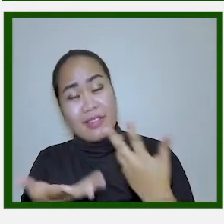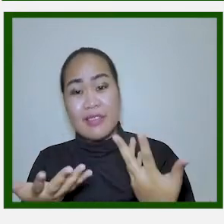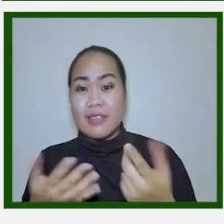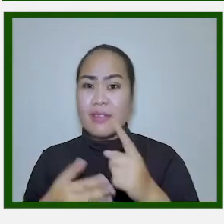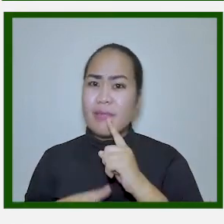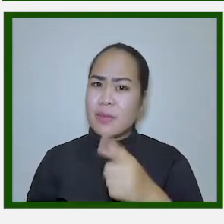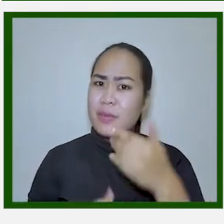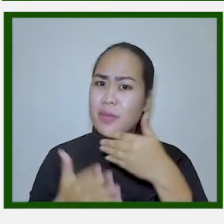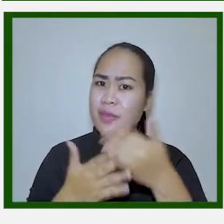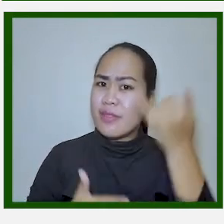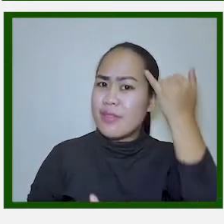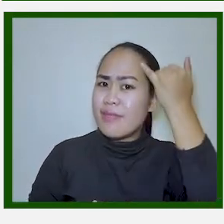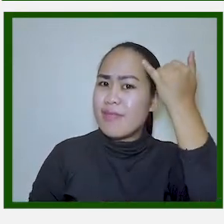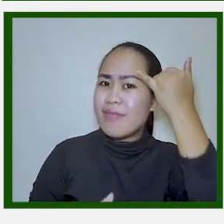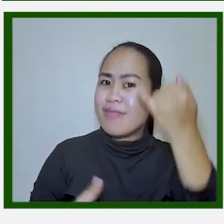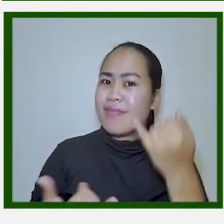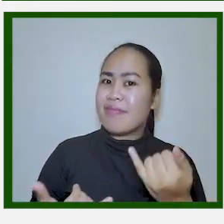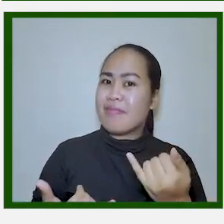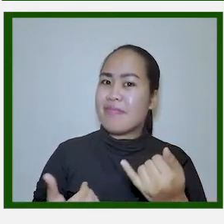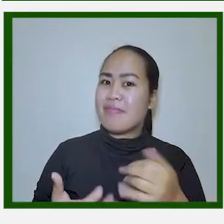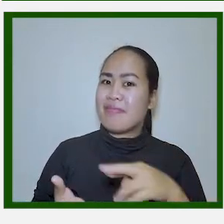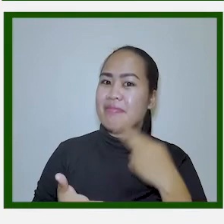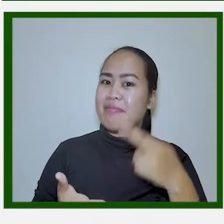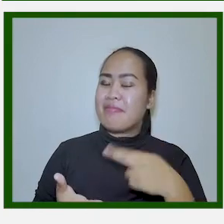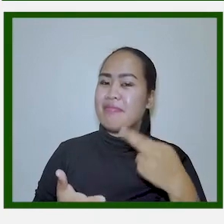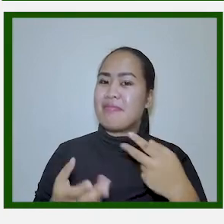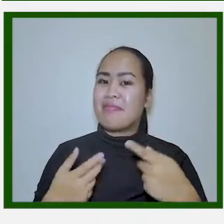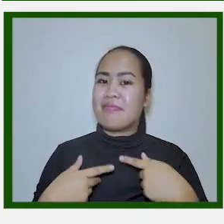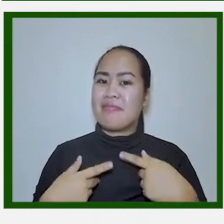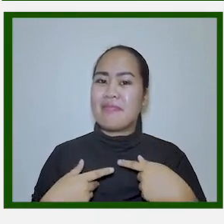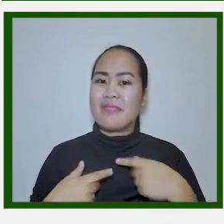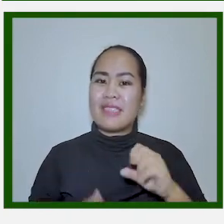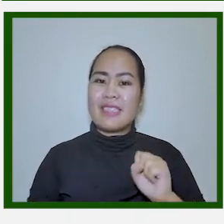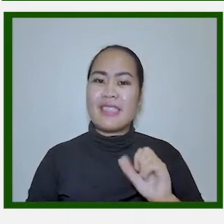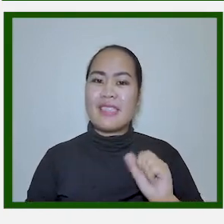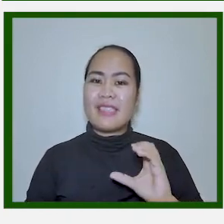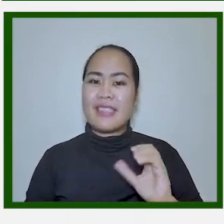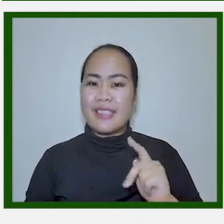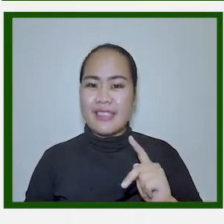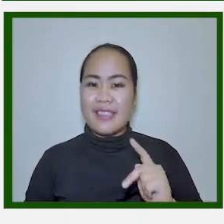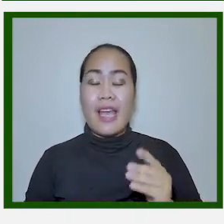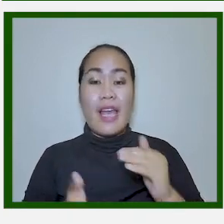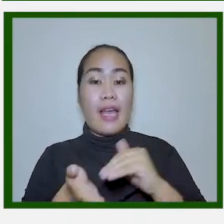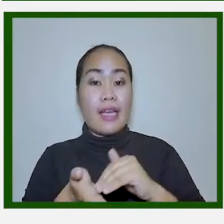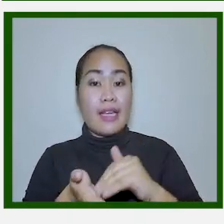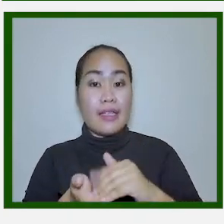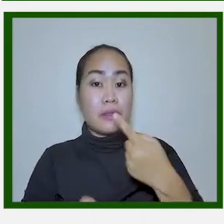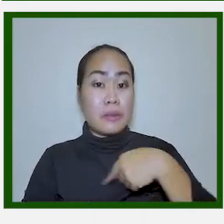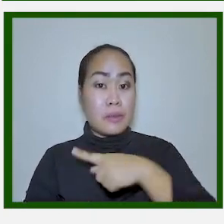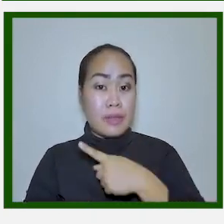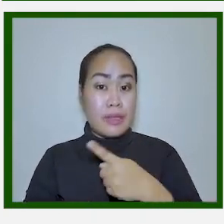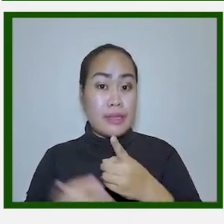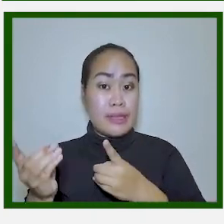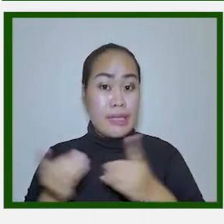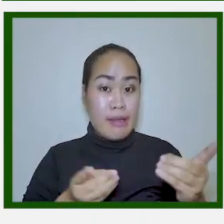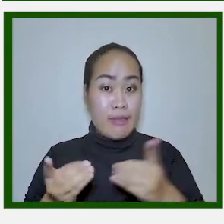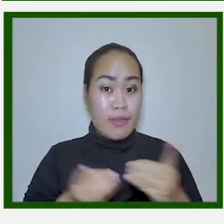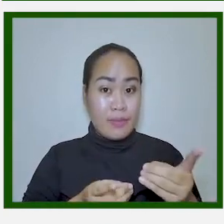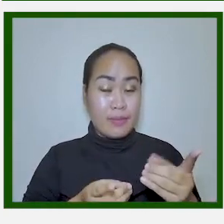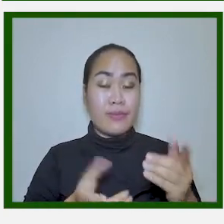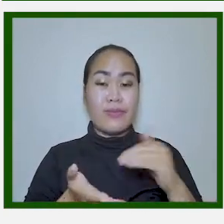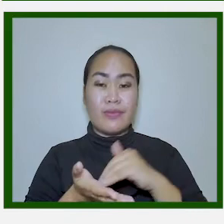sako ng bigas natin. So again, no, kami i-deliver pa rin natin, no, ang ating mga bigas sa inyong mga